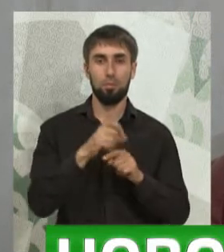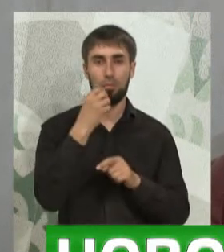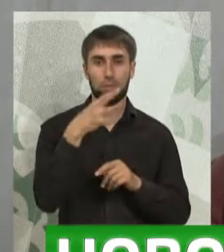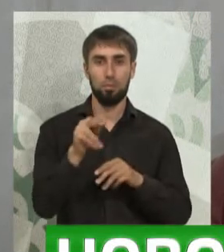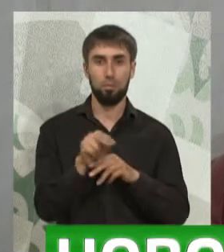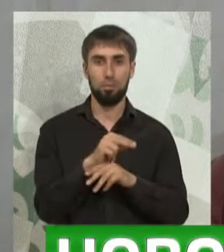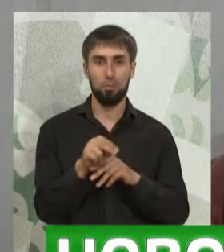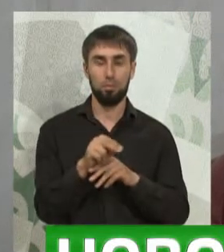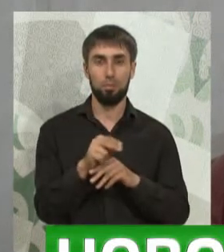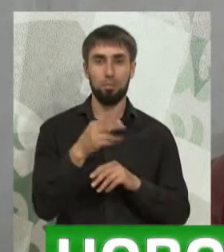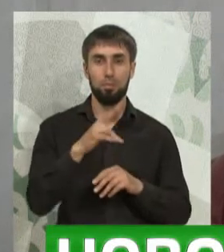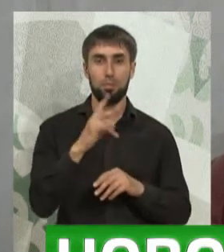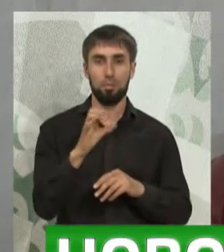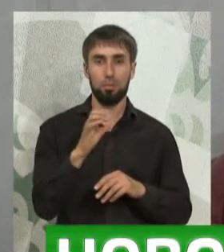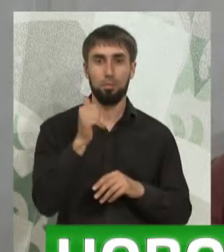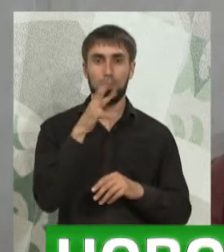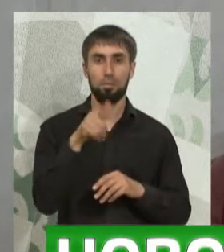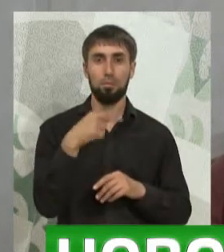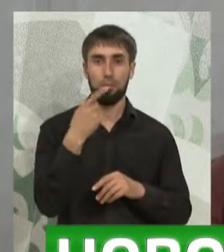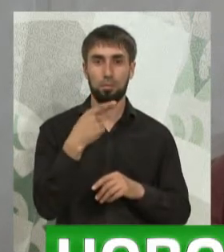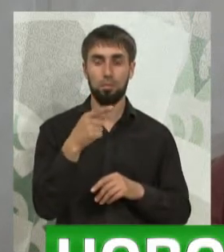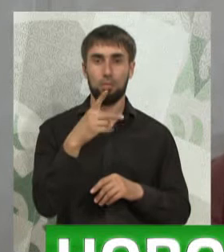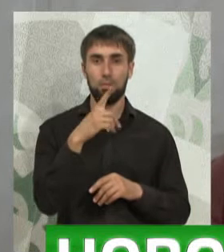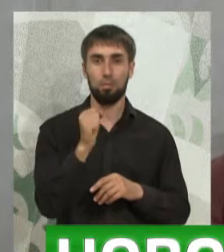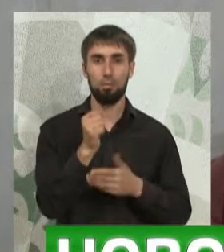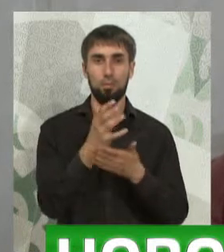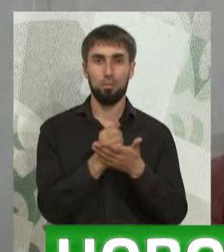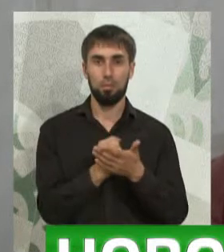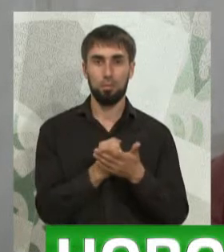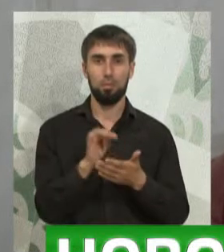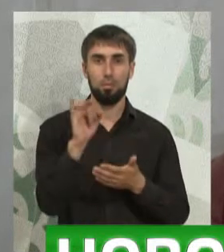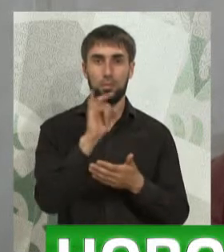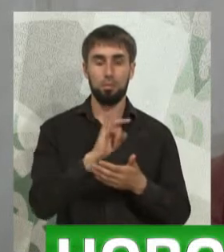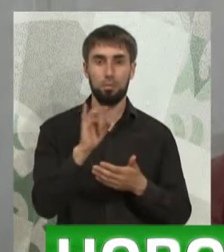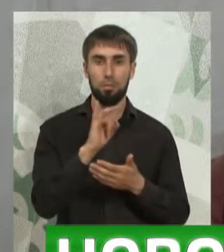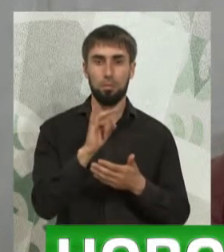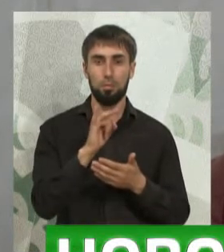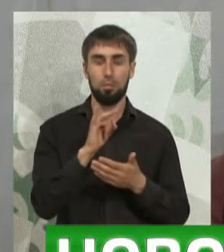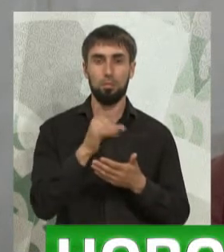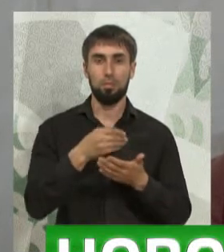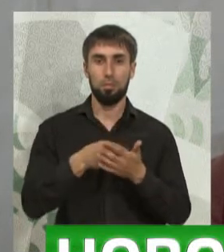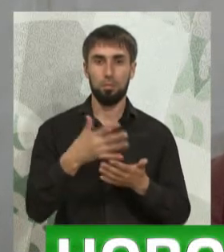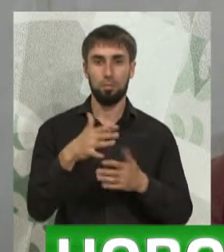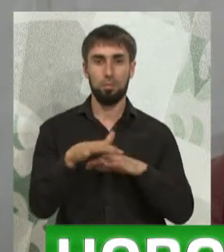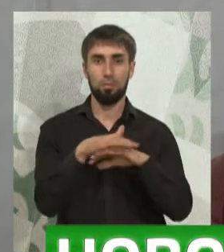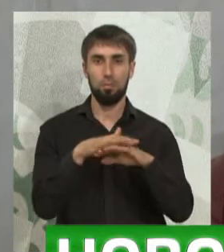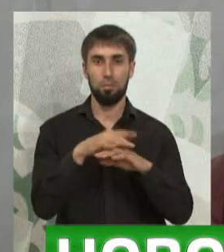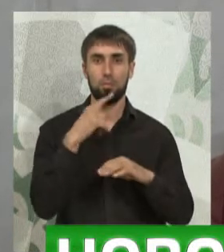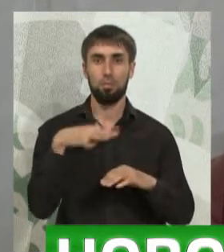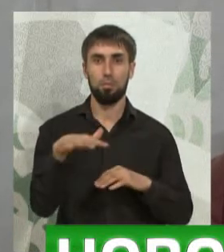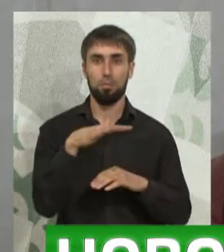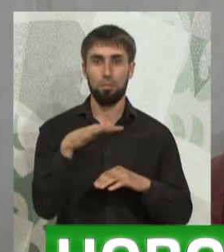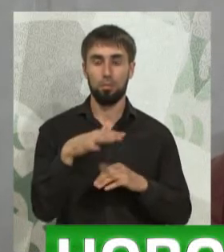в которой говорится за сохранение исторической целостности народов